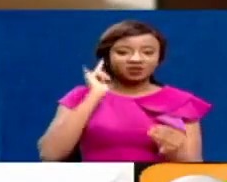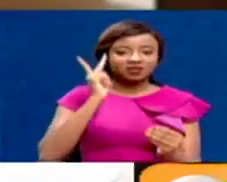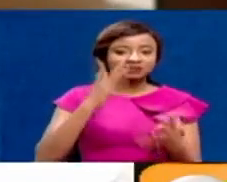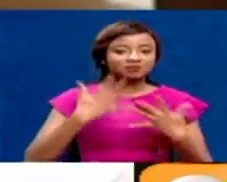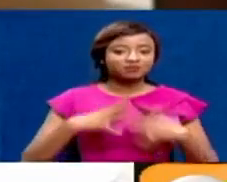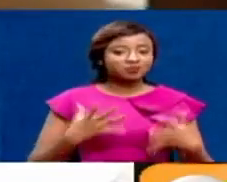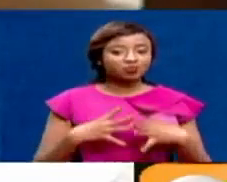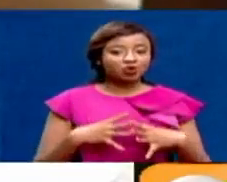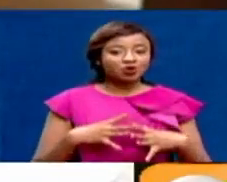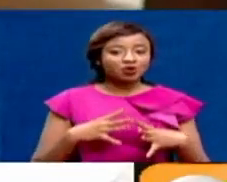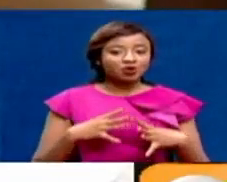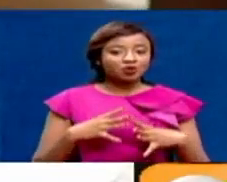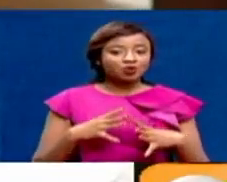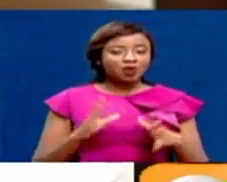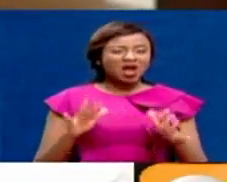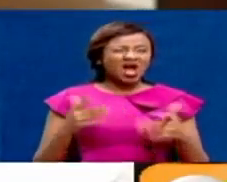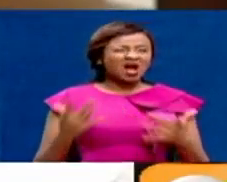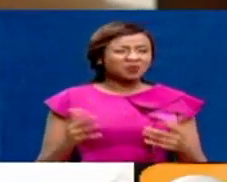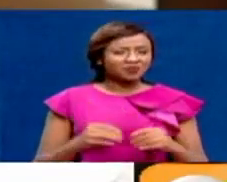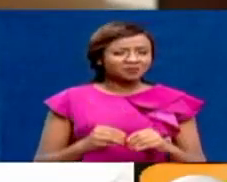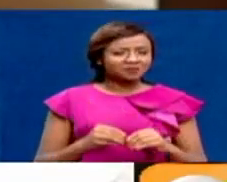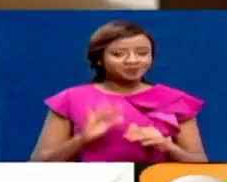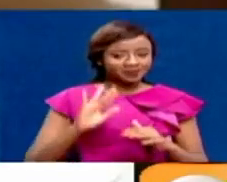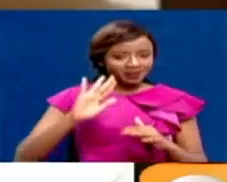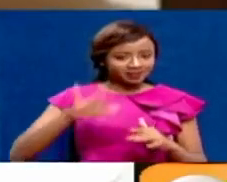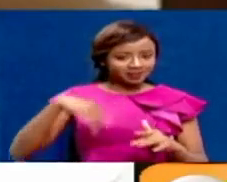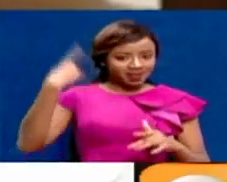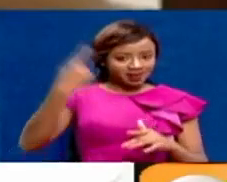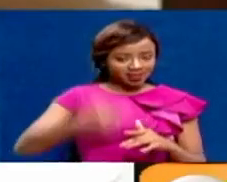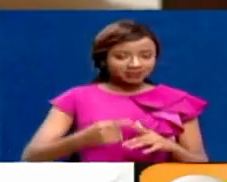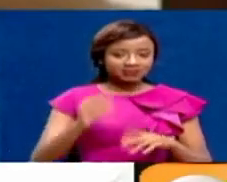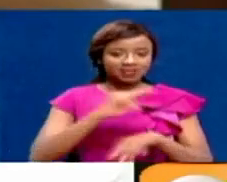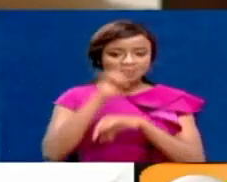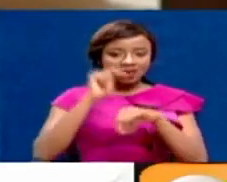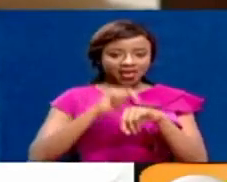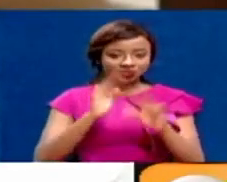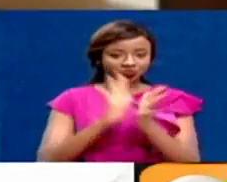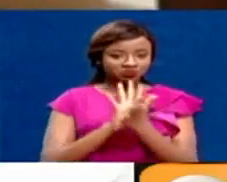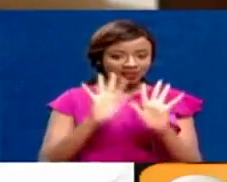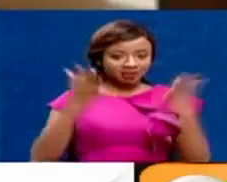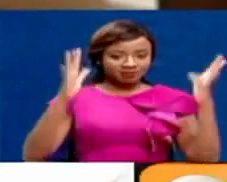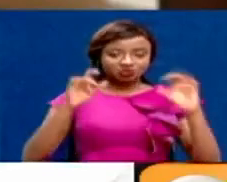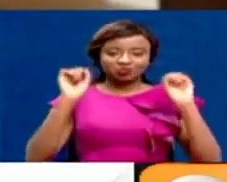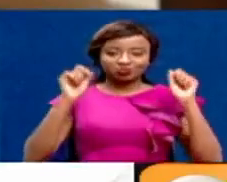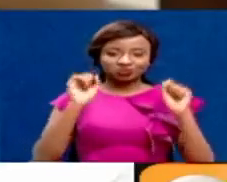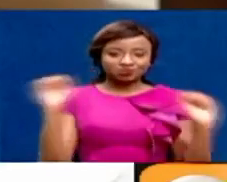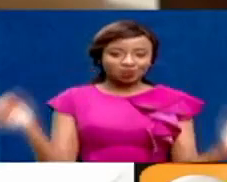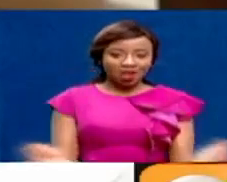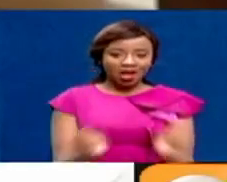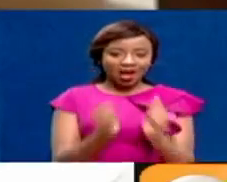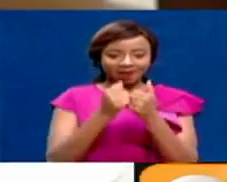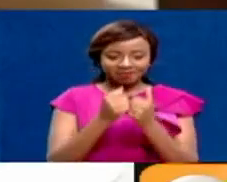County by hosting the next national celebration that will be openly held in this county.